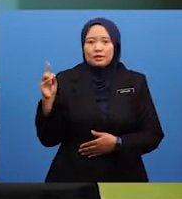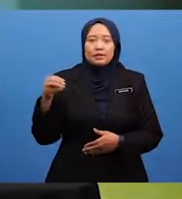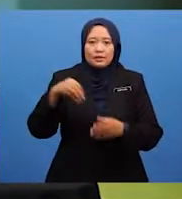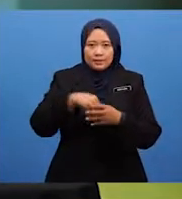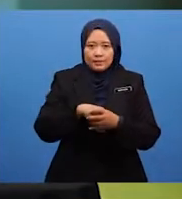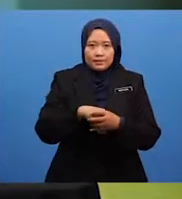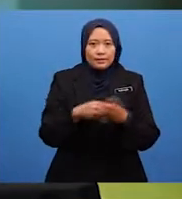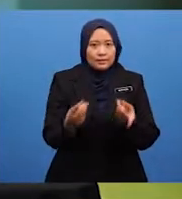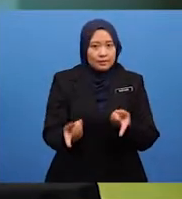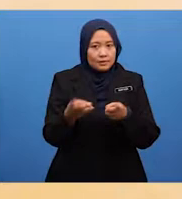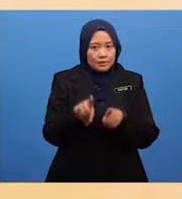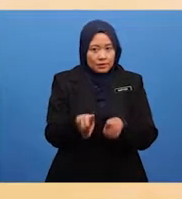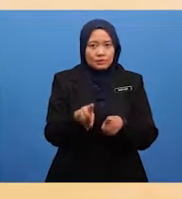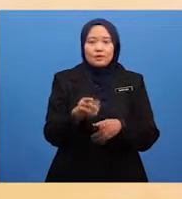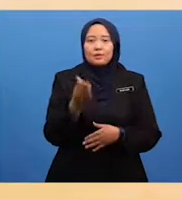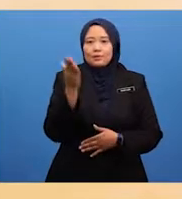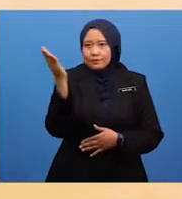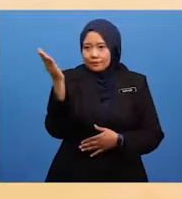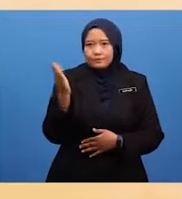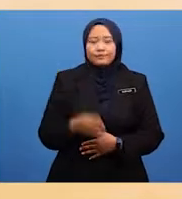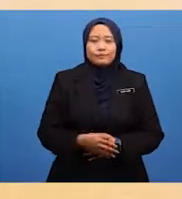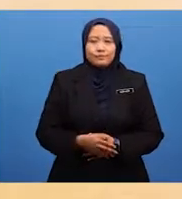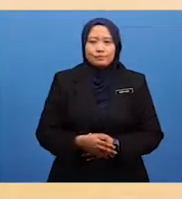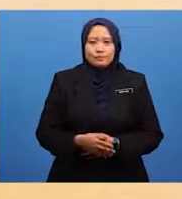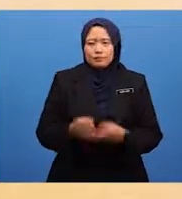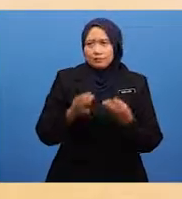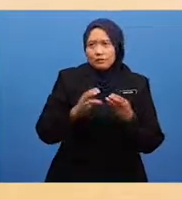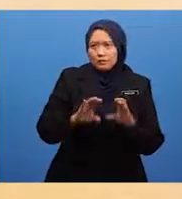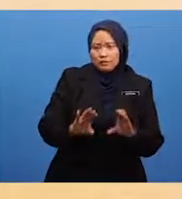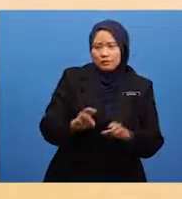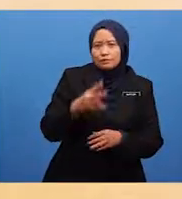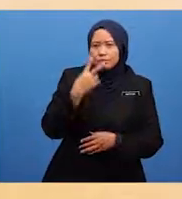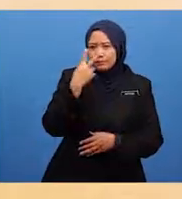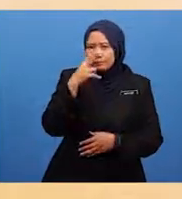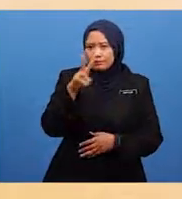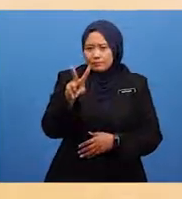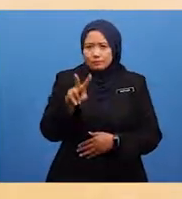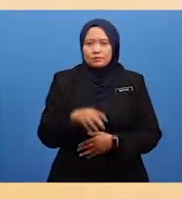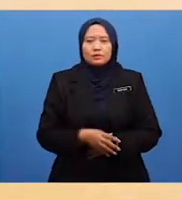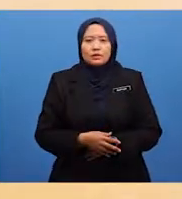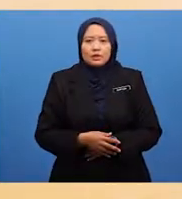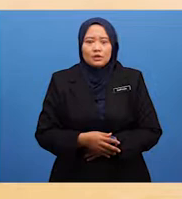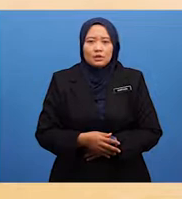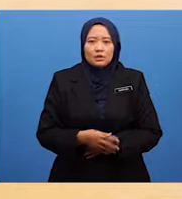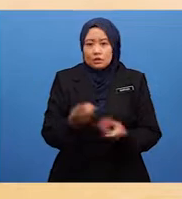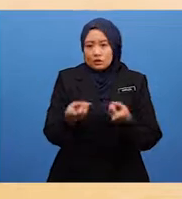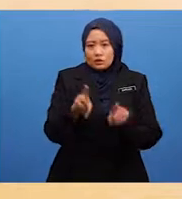dalam situasi berikut. Cuba kamu perhatikan situasi mendaki